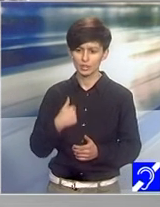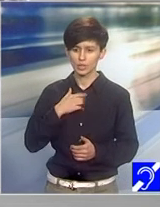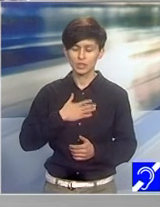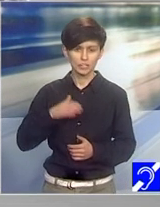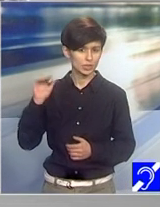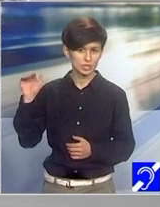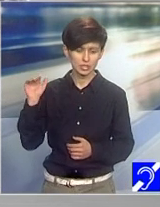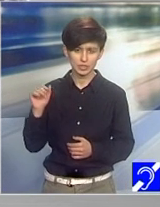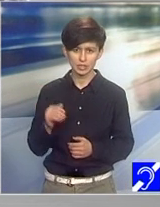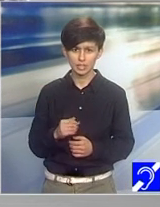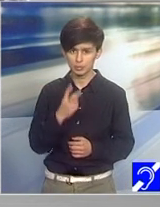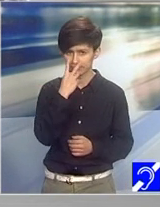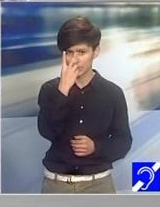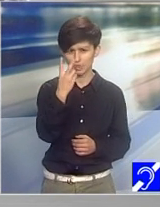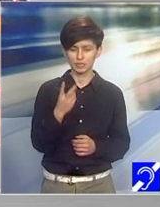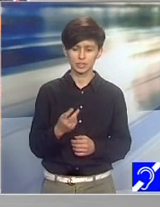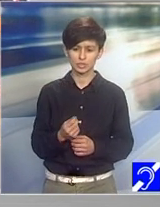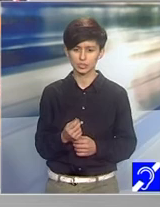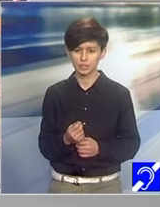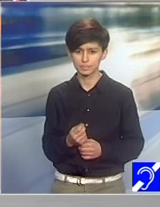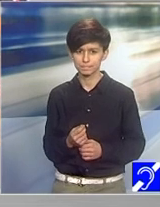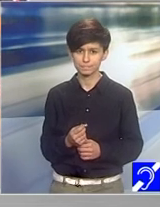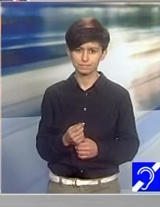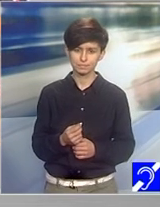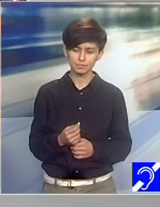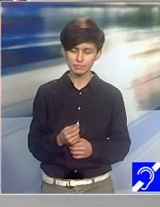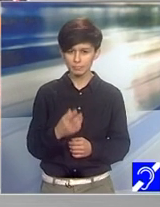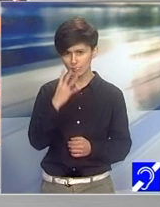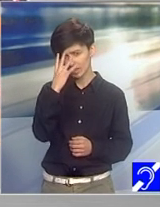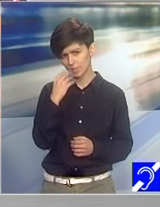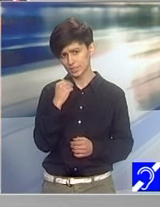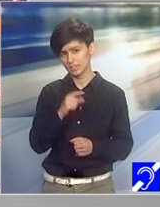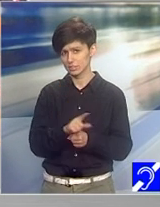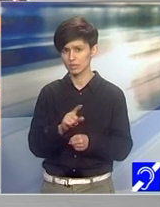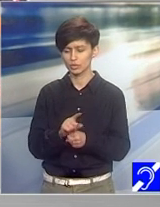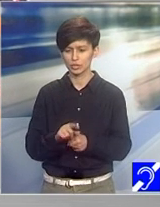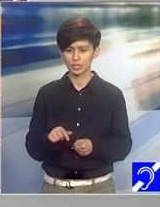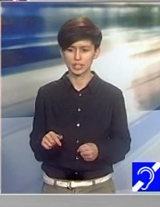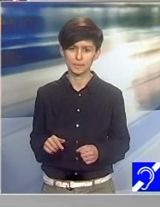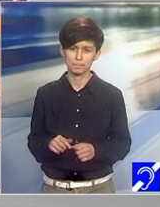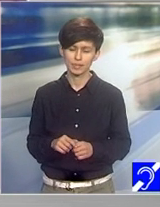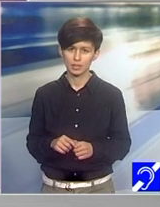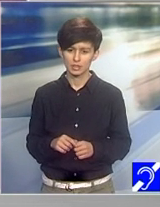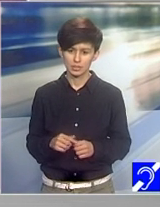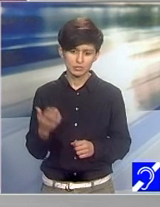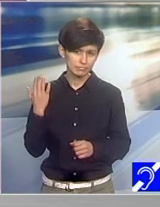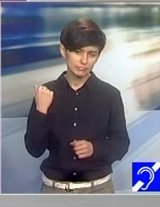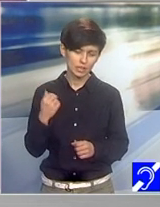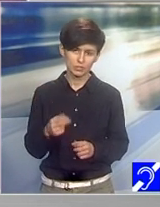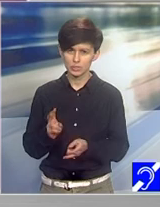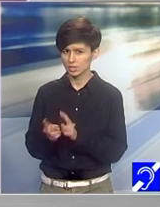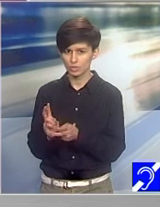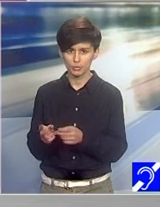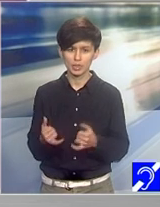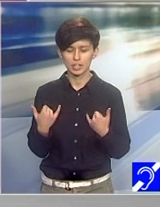întrebare. Așa privită de departe și oarecumva simplistă, lucrurile chiar așa par. Adică a fost firesc să se